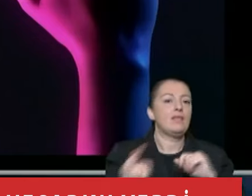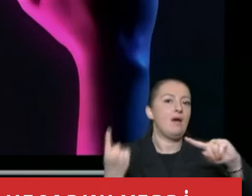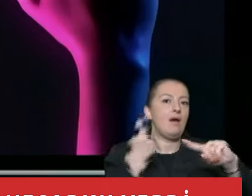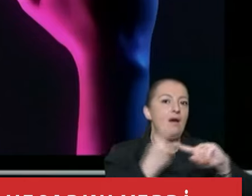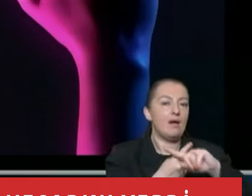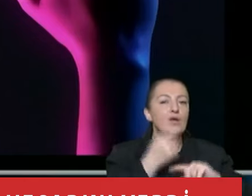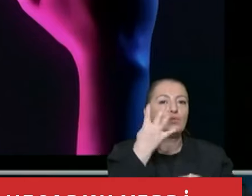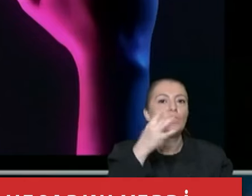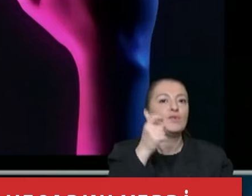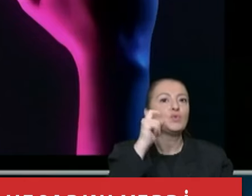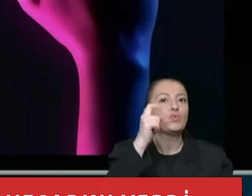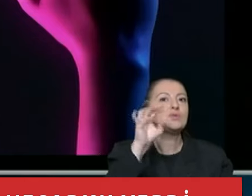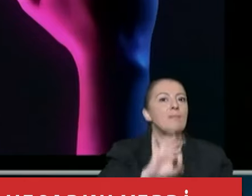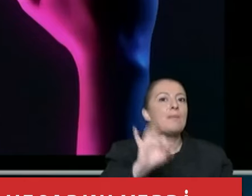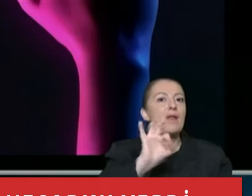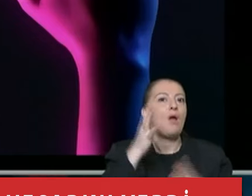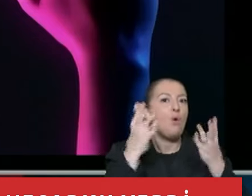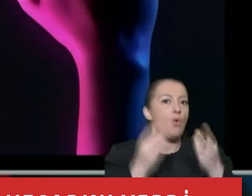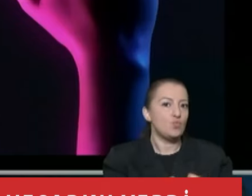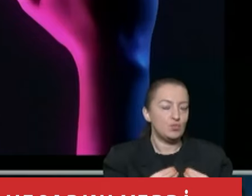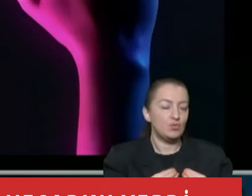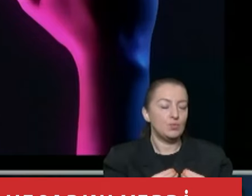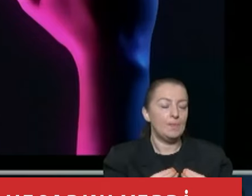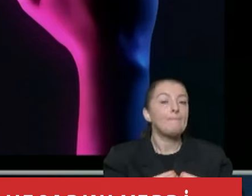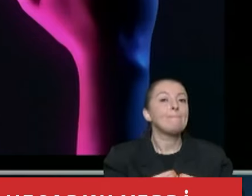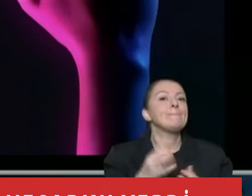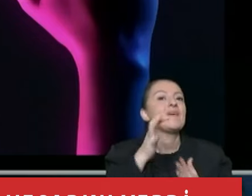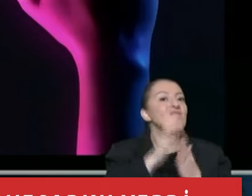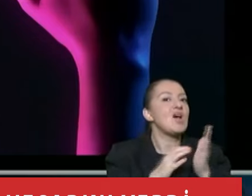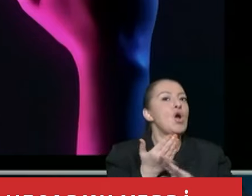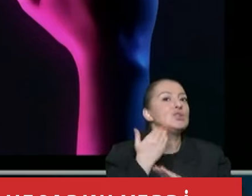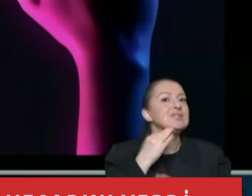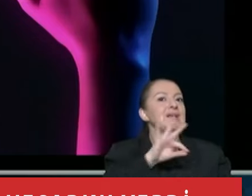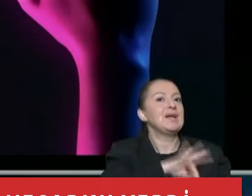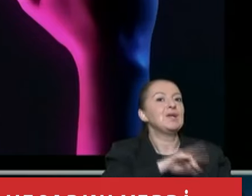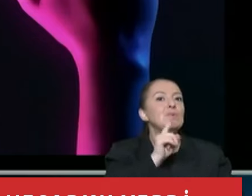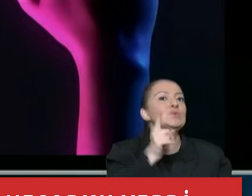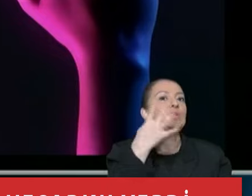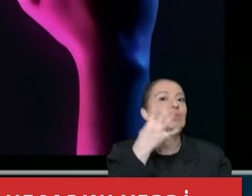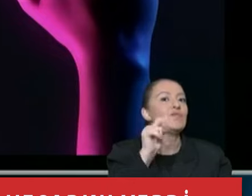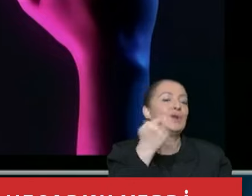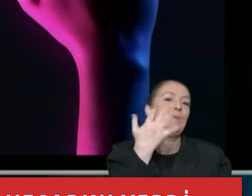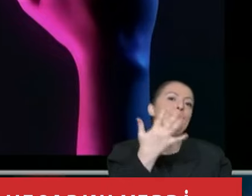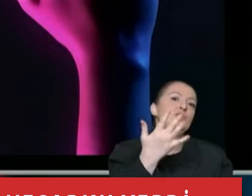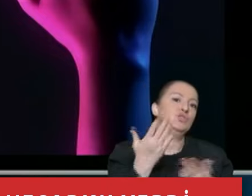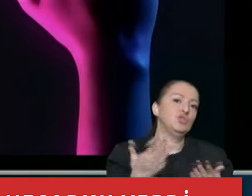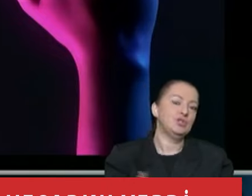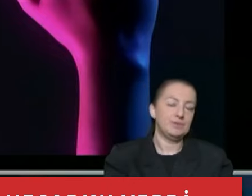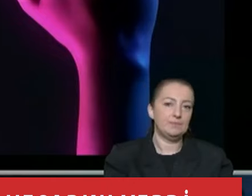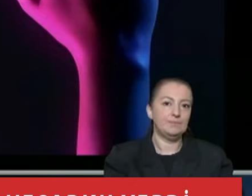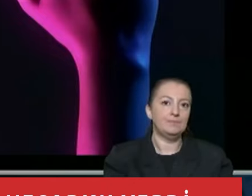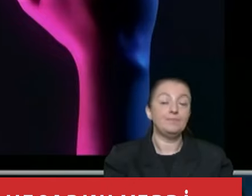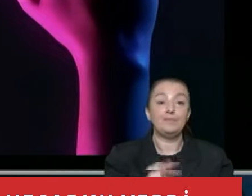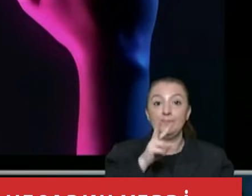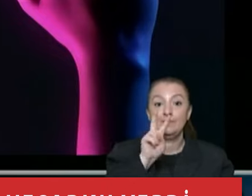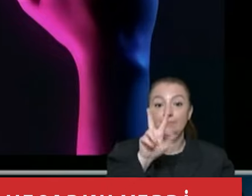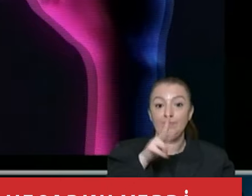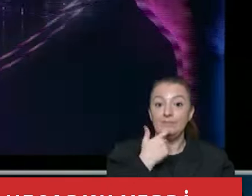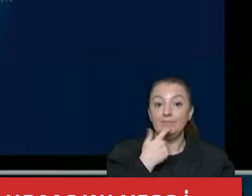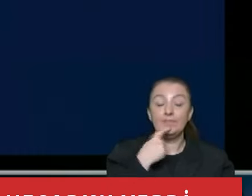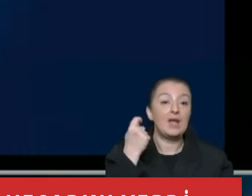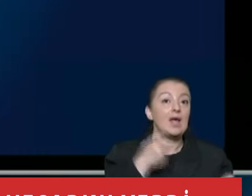4.9 milyar lira gerçekleşmiş olup vergi öncesi karlılık % 4.5 2023